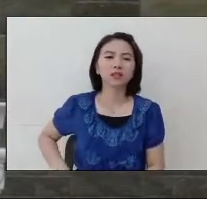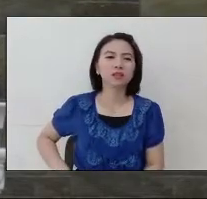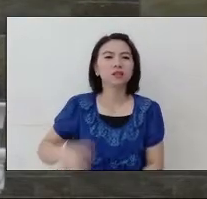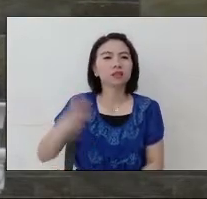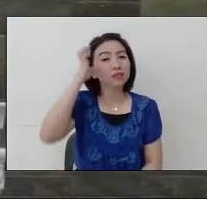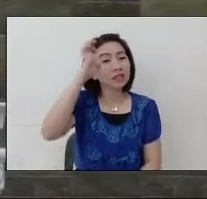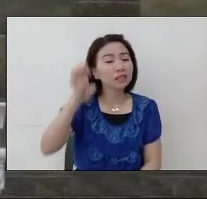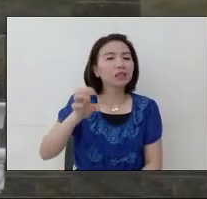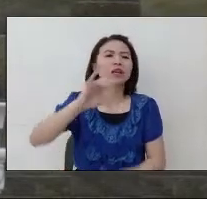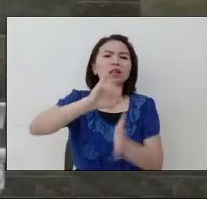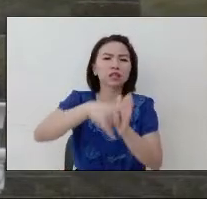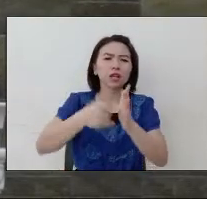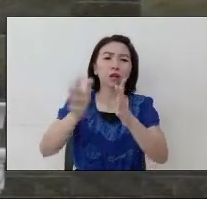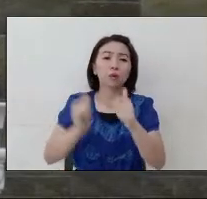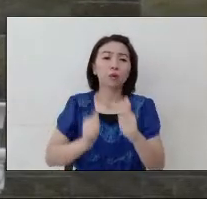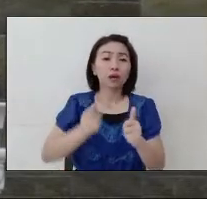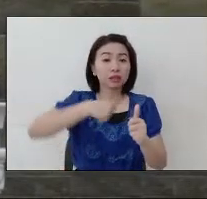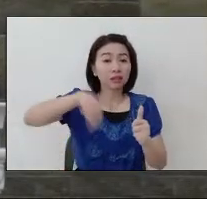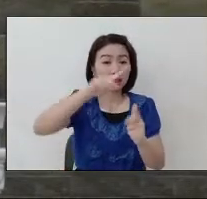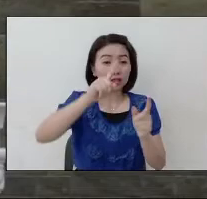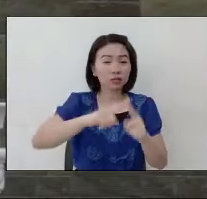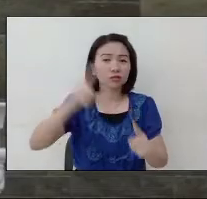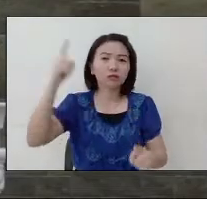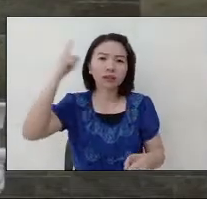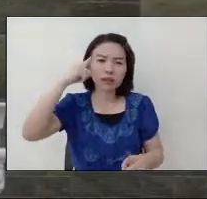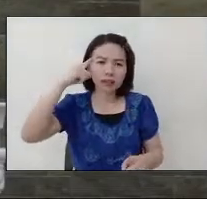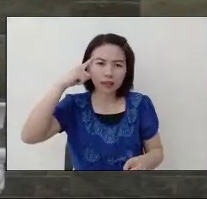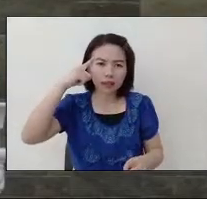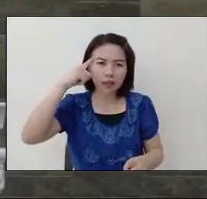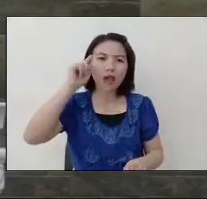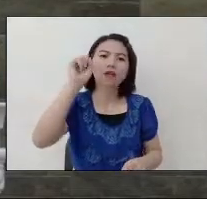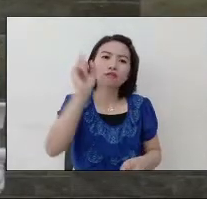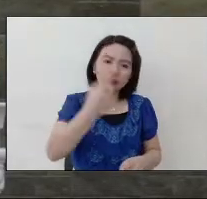wants us to think first before we do.